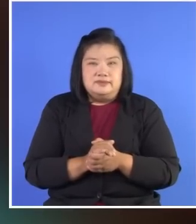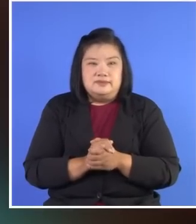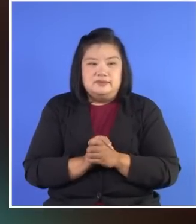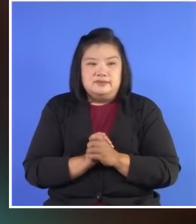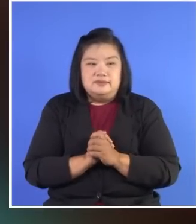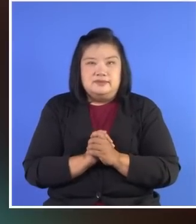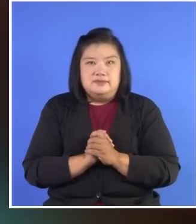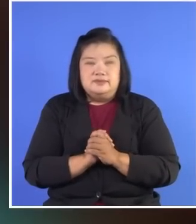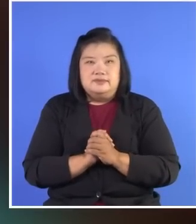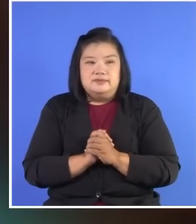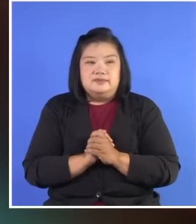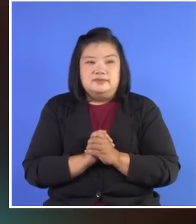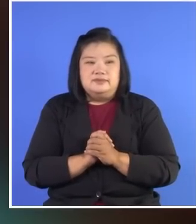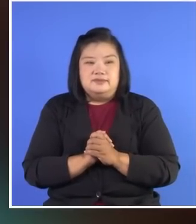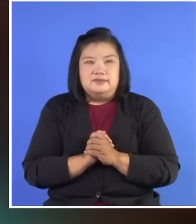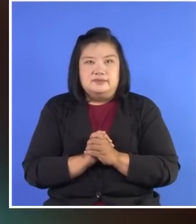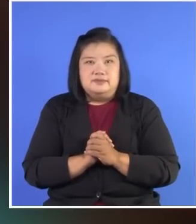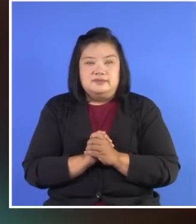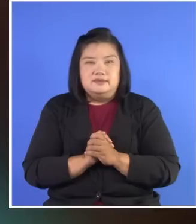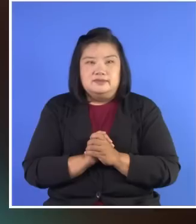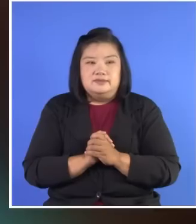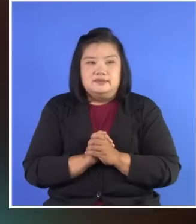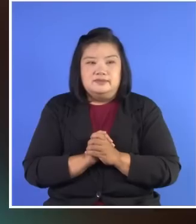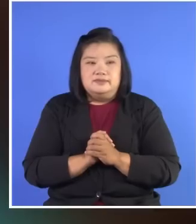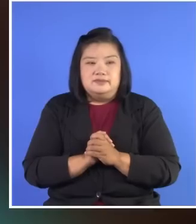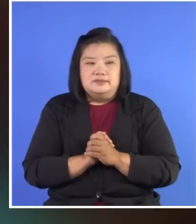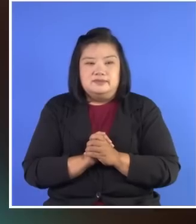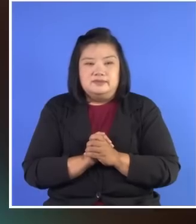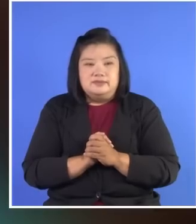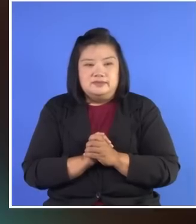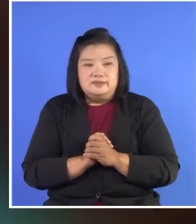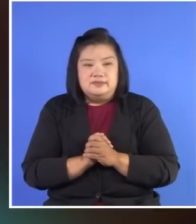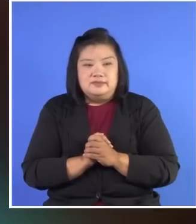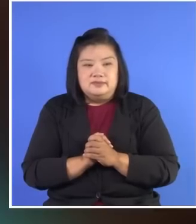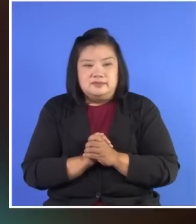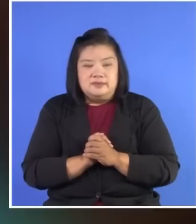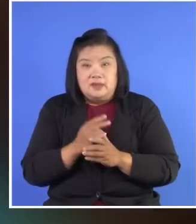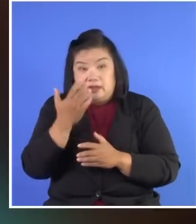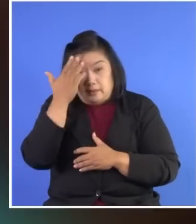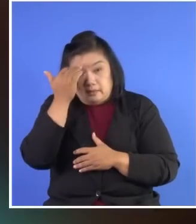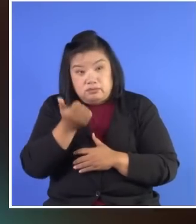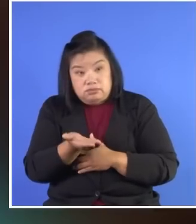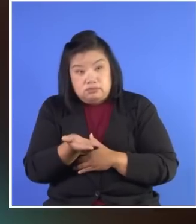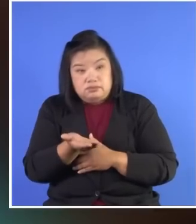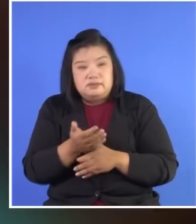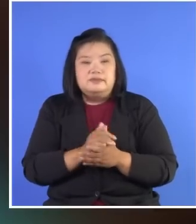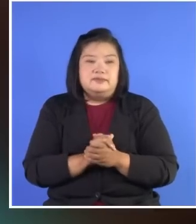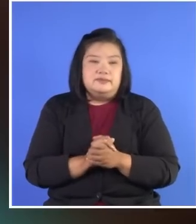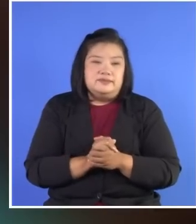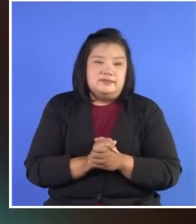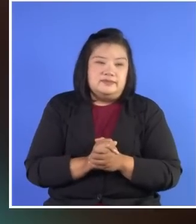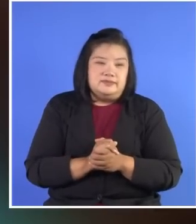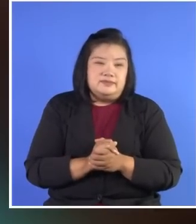นี่ๆๆๆอย่ามาถามเลยนี่เห็นมั้ยเอ่อไอ้เจ้าอะไรก็งงนะเดี๋ยวจะหาว่าเราพูดเยอะอยู่แล้วเขาด่า